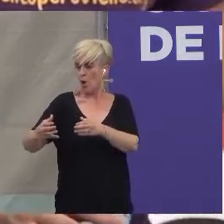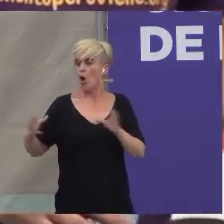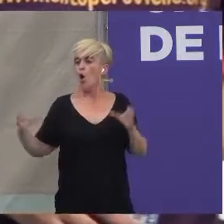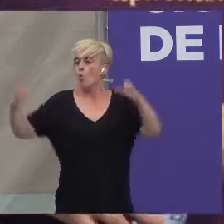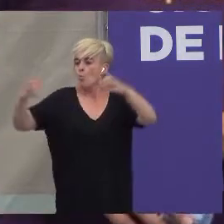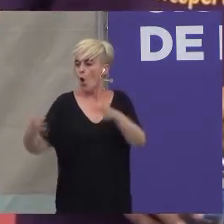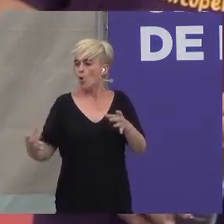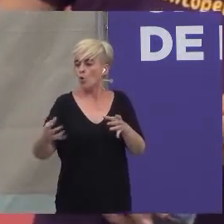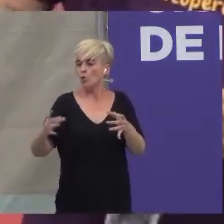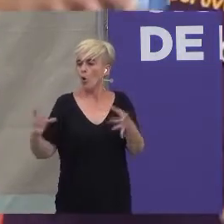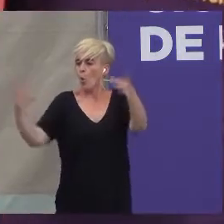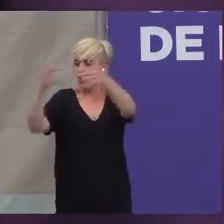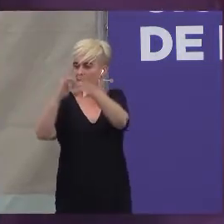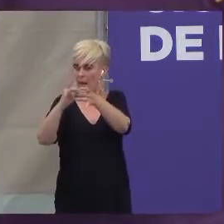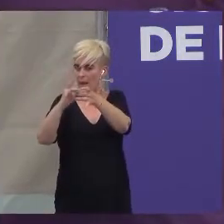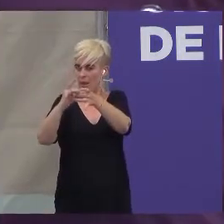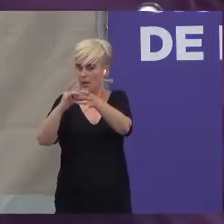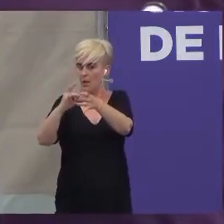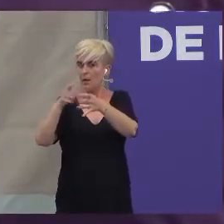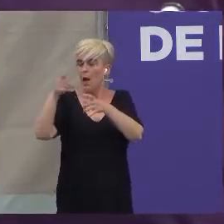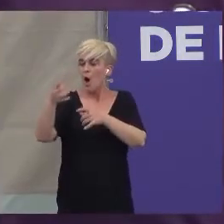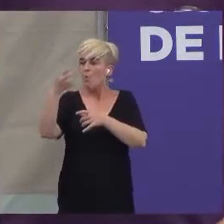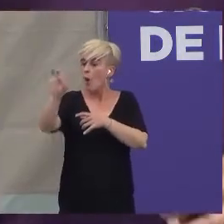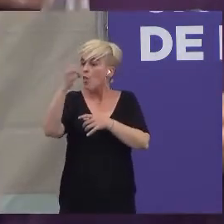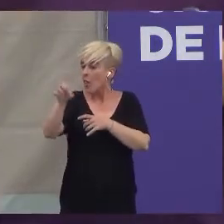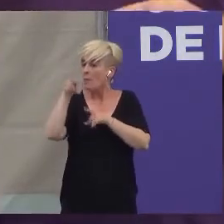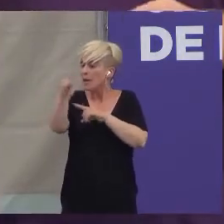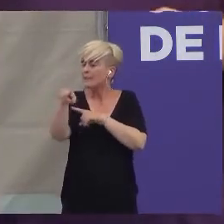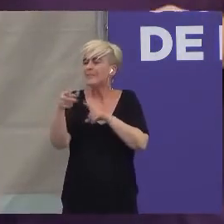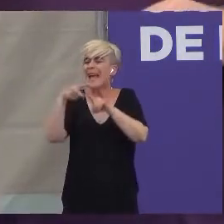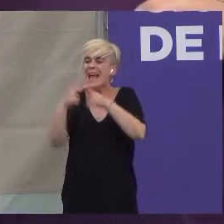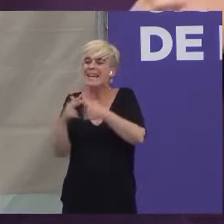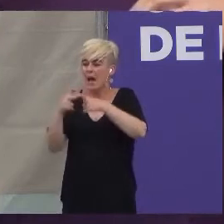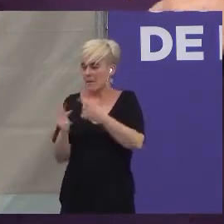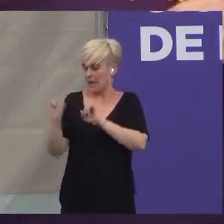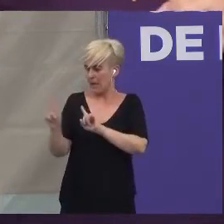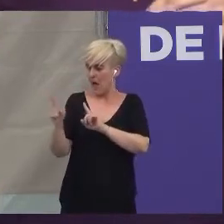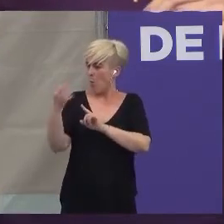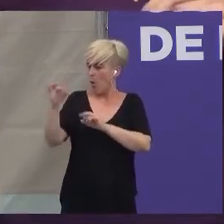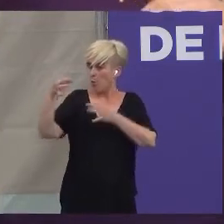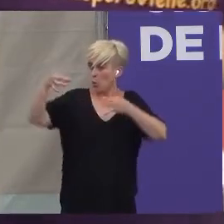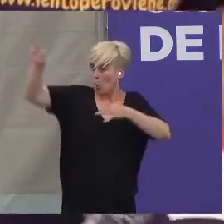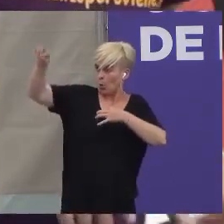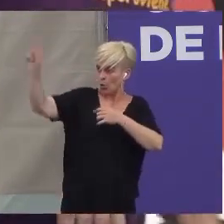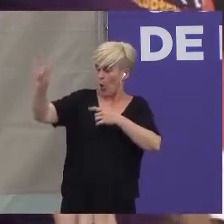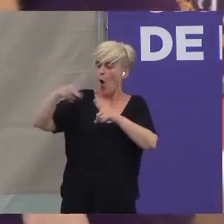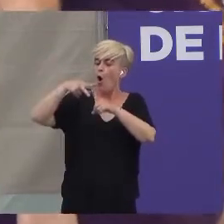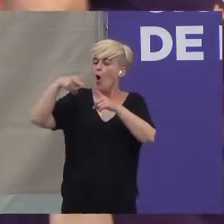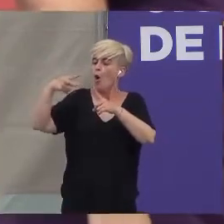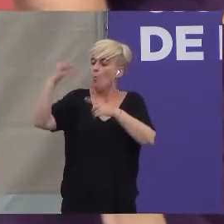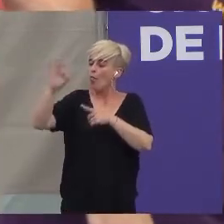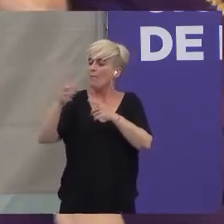d'unitat. En Podem entenem que és una ferramenta. Podem no existeix per a si mateix. Podem és una